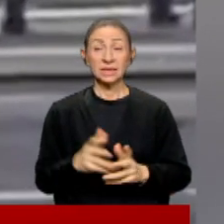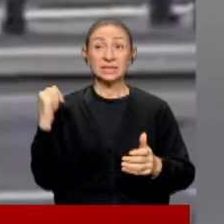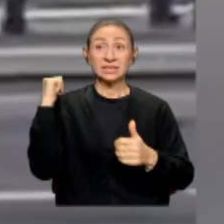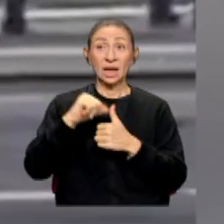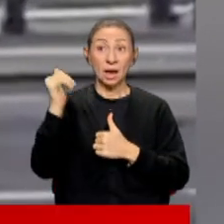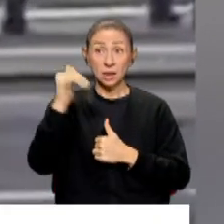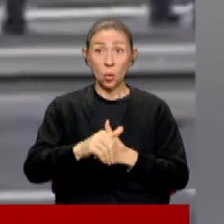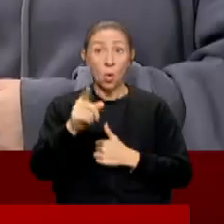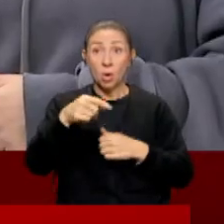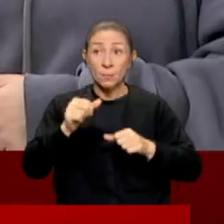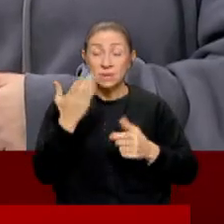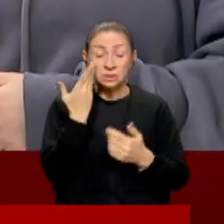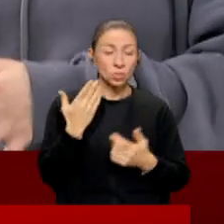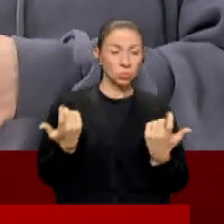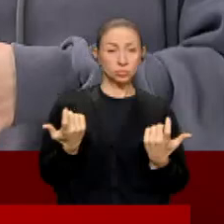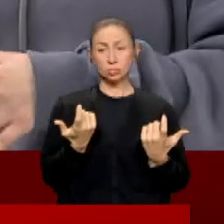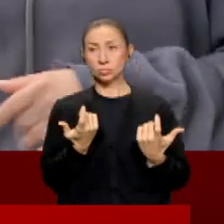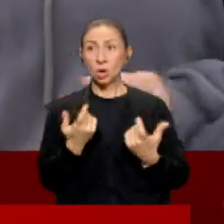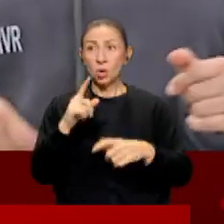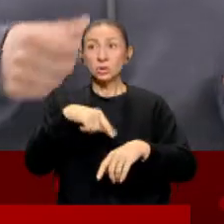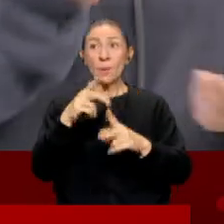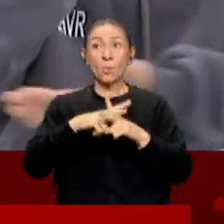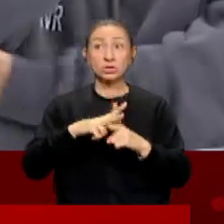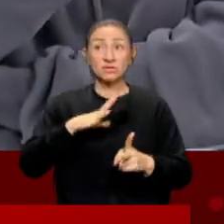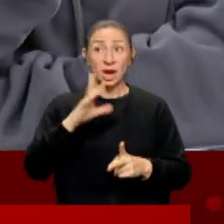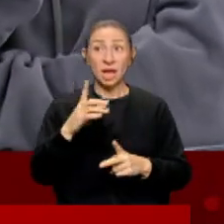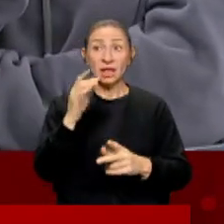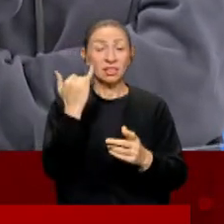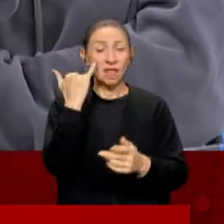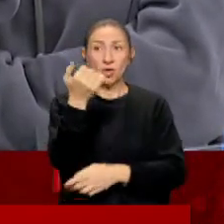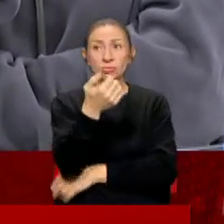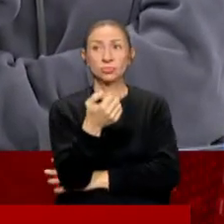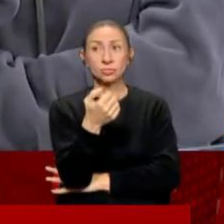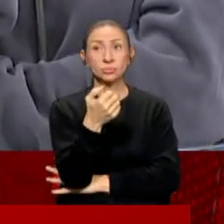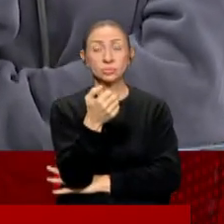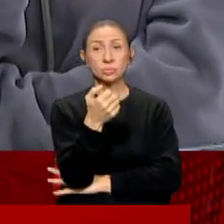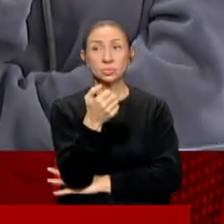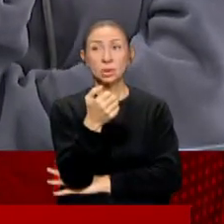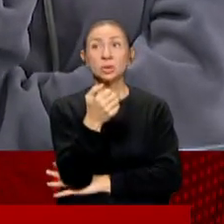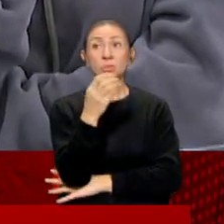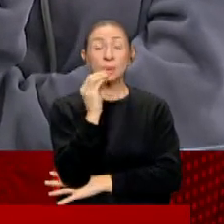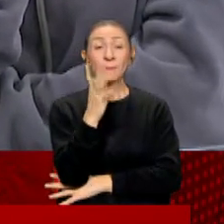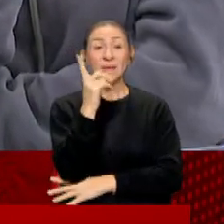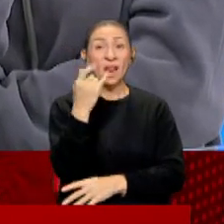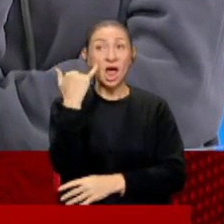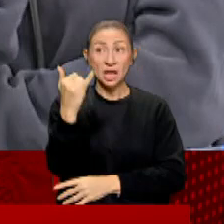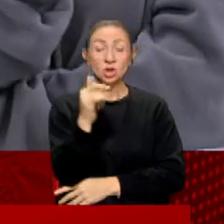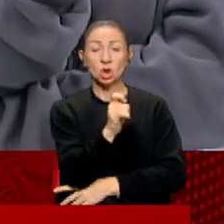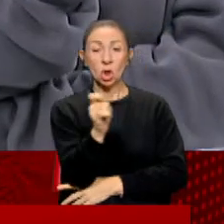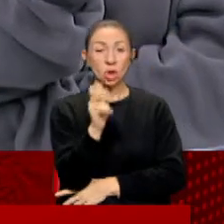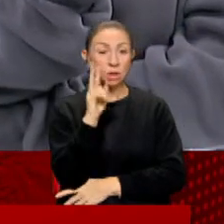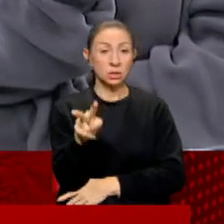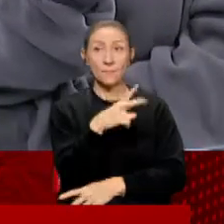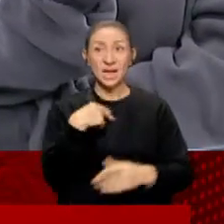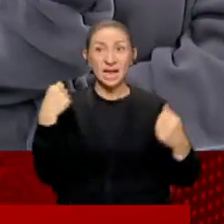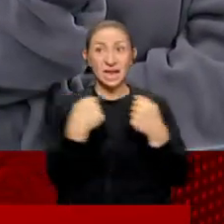Tekrar geliyor, olay yerini izliyor. O zamana kadar işte polisler de var orada. Elinde bir telefon şöyle duruyor. Büyük bir ihtimalle birilerini aradı. İşte ben